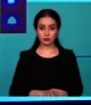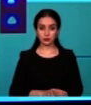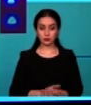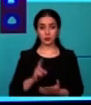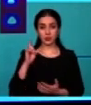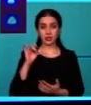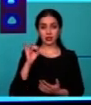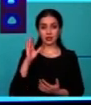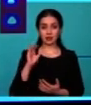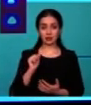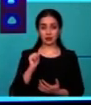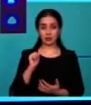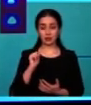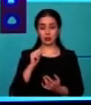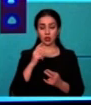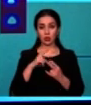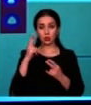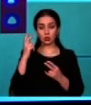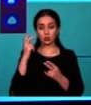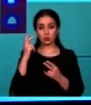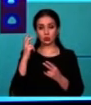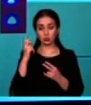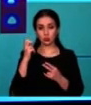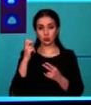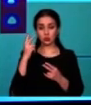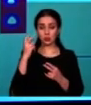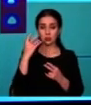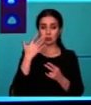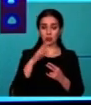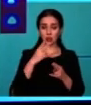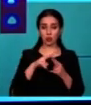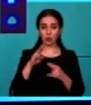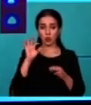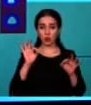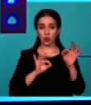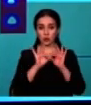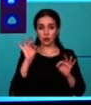Хивадып, 350-ге 250 өлчамда жойлаштырамыз.